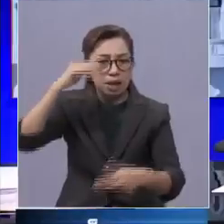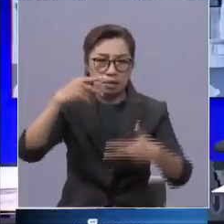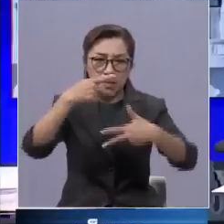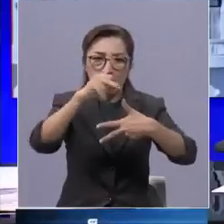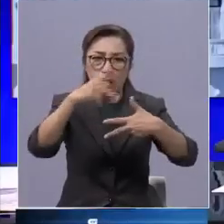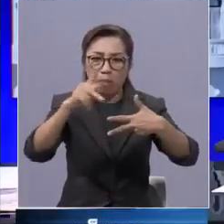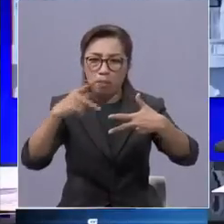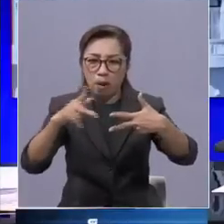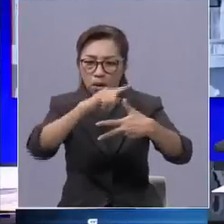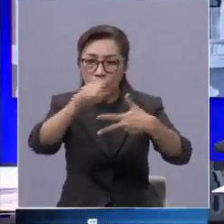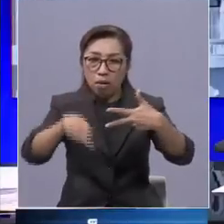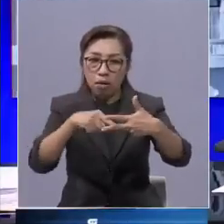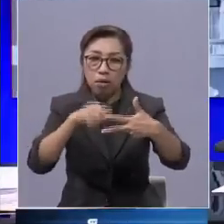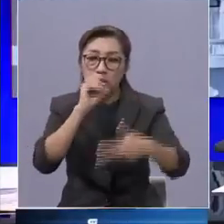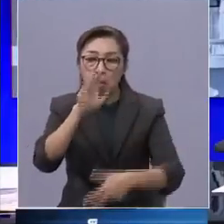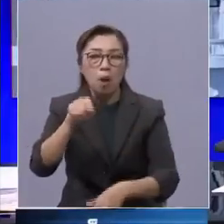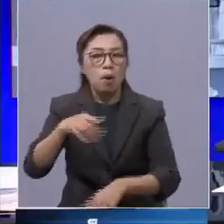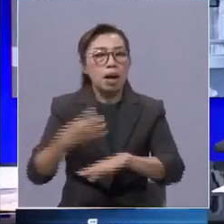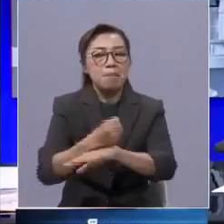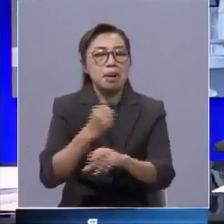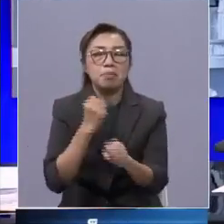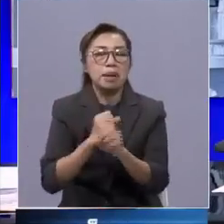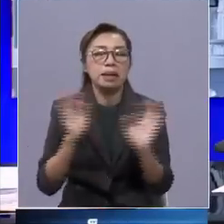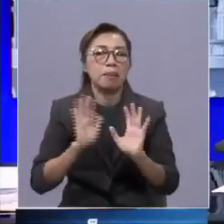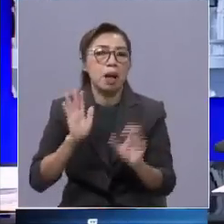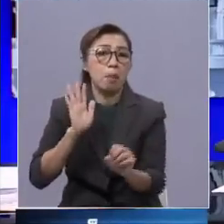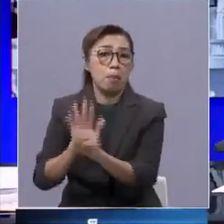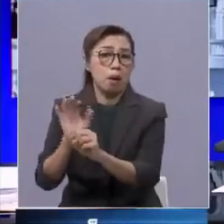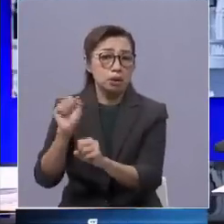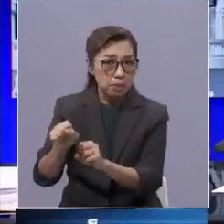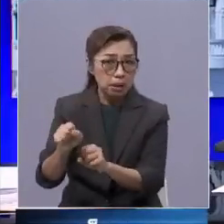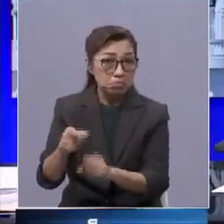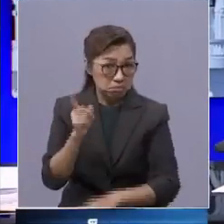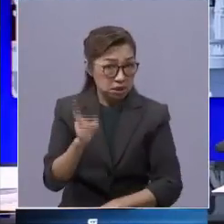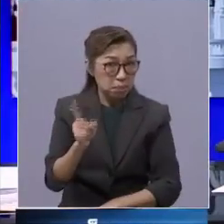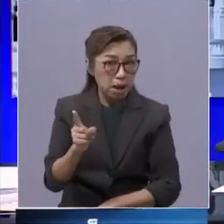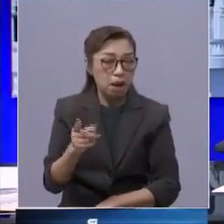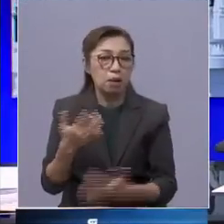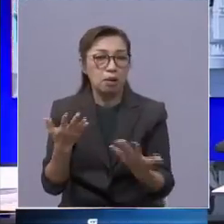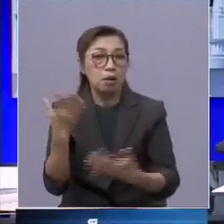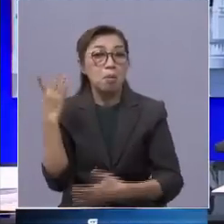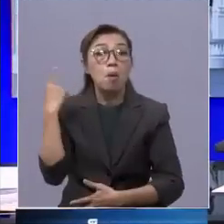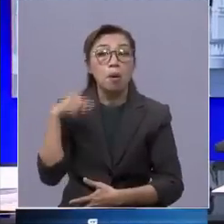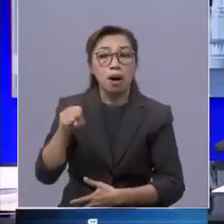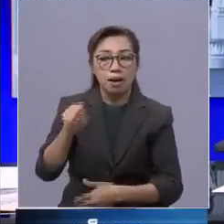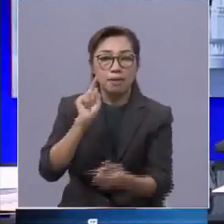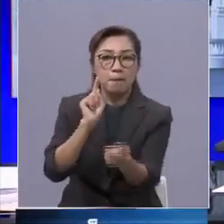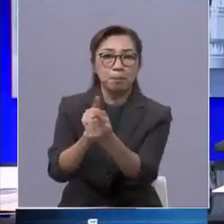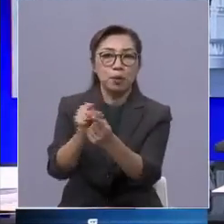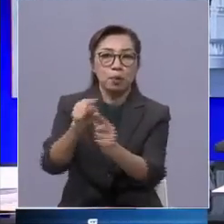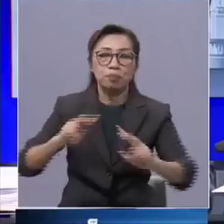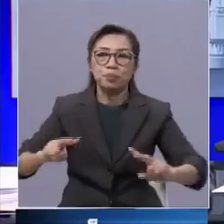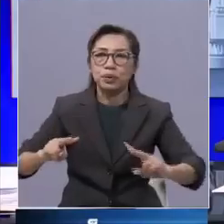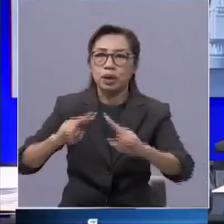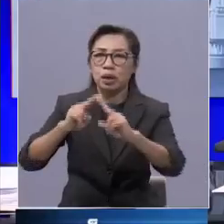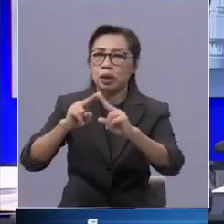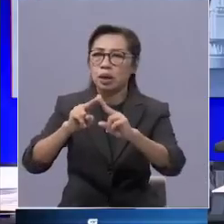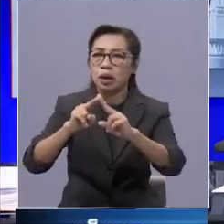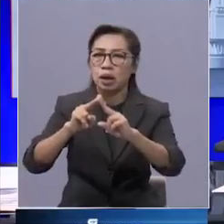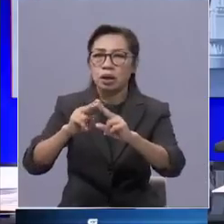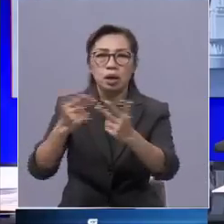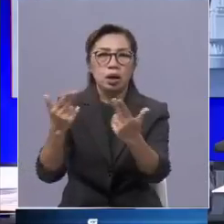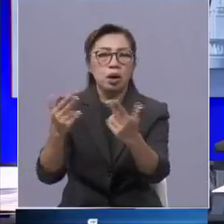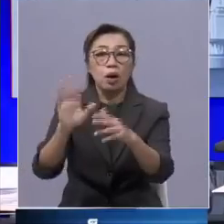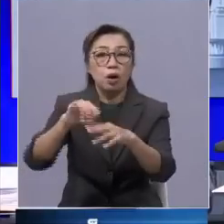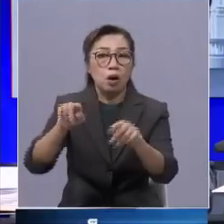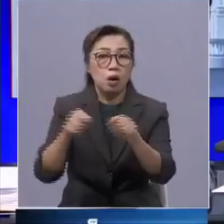ระแสข่าวว่าวางมือกันไปเนี่ยวางมือจริงแล้วหรือยังนะครับปรากฏว่าเมื่อวานนี้เจอเหล่ารัฐมนตรีฝากฝั่งของพรรคประชารั